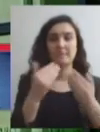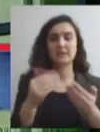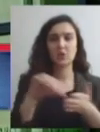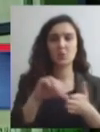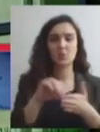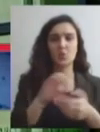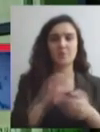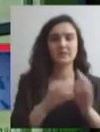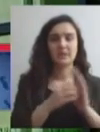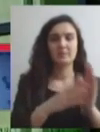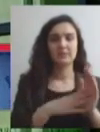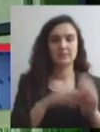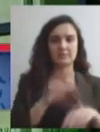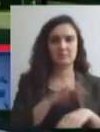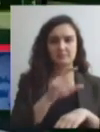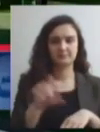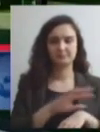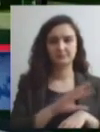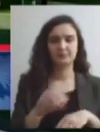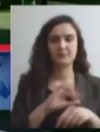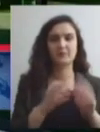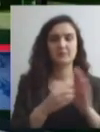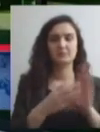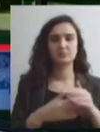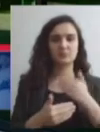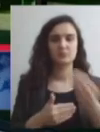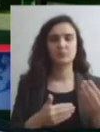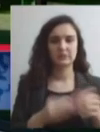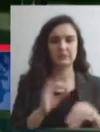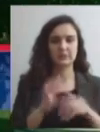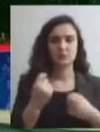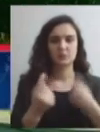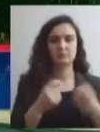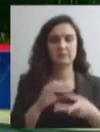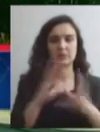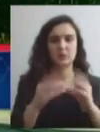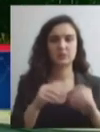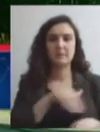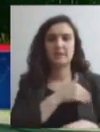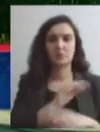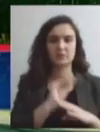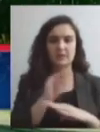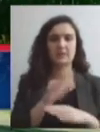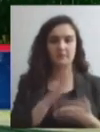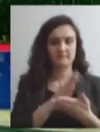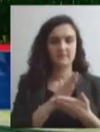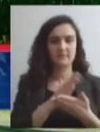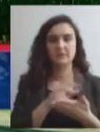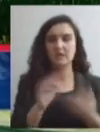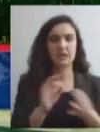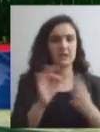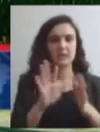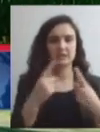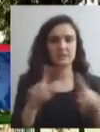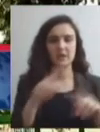COVID-19 დიაგნოზის მქონე ბავშვებში კორონავირუსისთვის დამახასიათებელი სიმპტომებიდან ძირითადად ტემპერატურის მატება აღენიშნებოდათ და არანაირ სხვა გართულებას